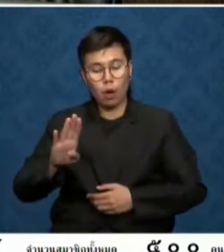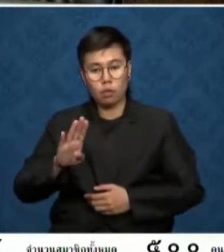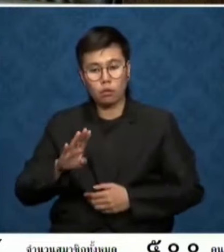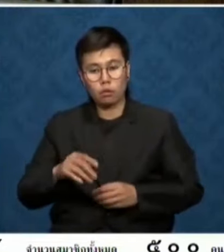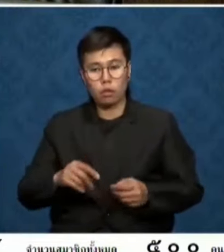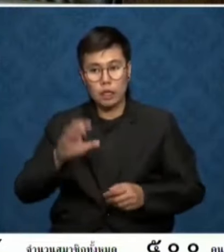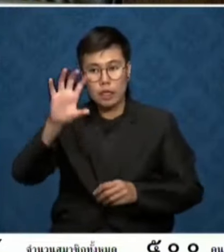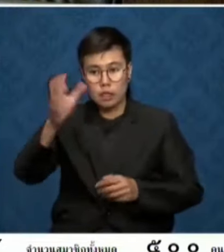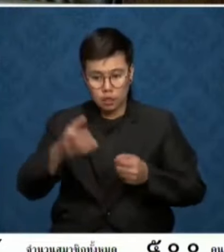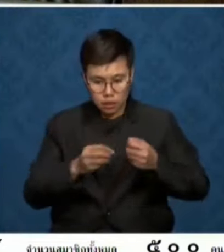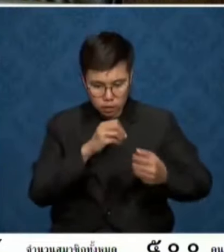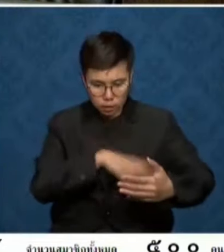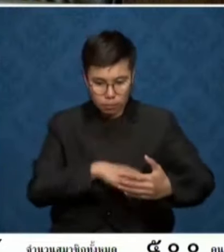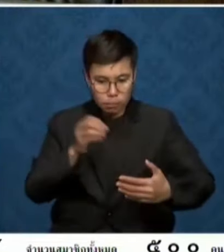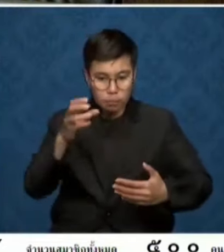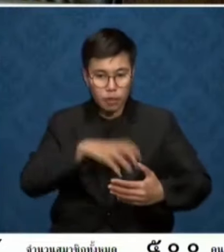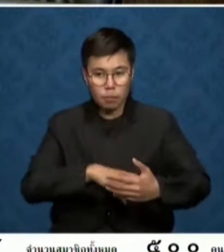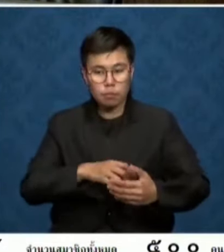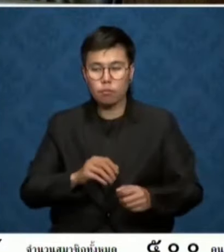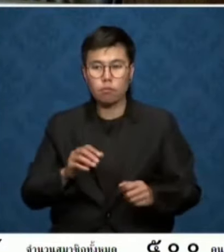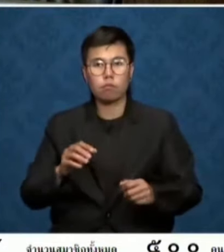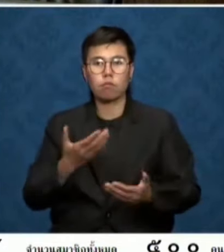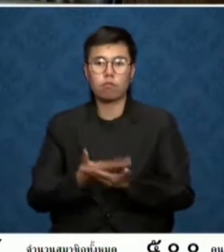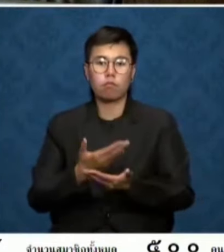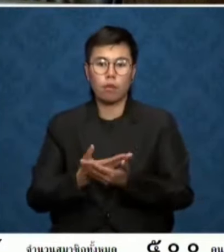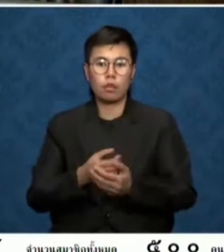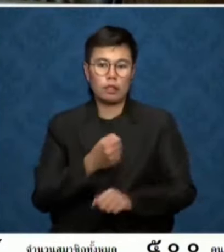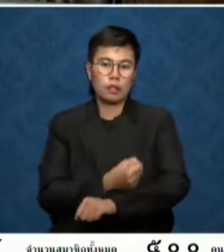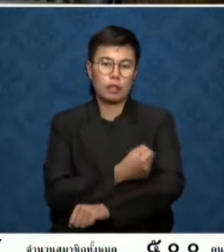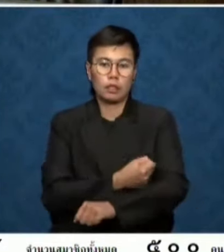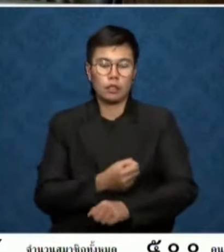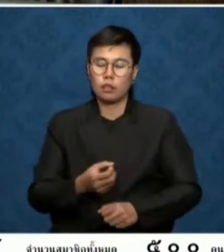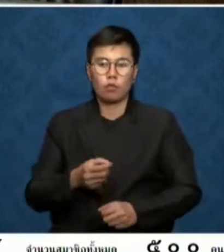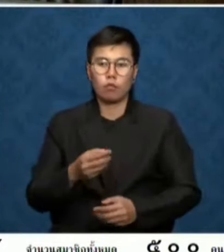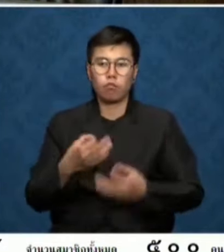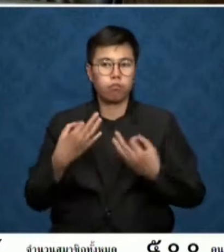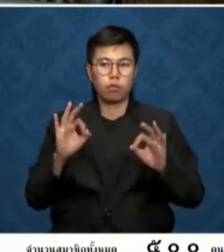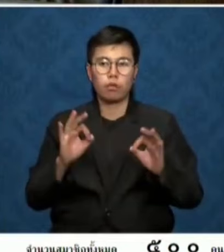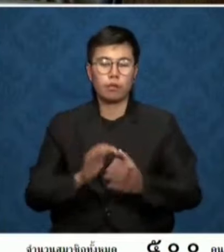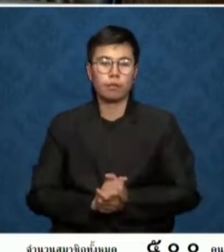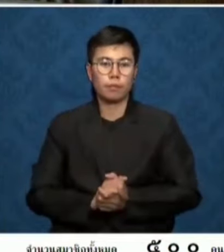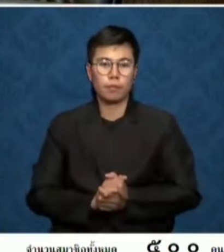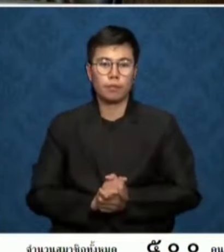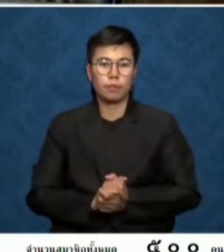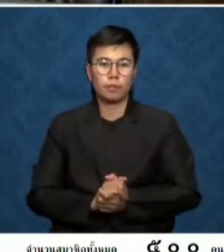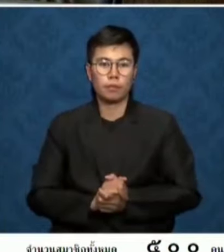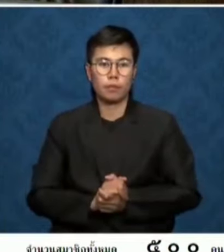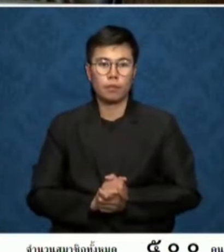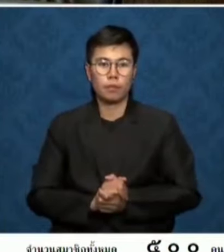ผมเพิ่งกราบเรียนว่าวันนี้เป็นกระทรวงเศรษฐกิจของระดับประเทศบางท่านบอกว่